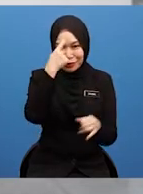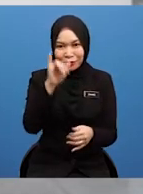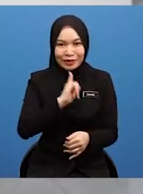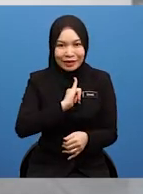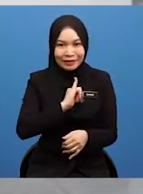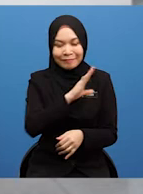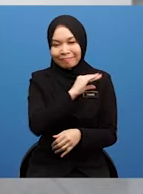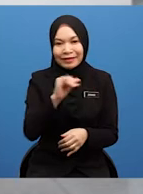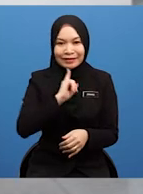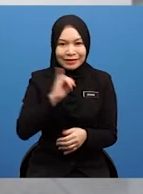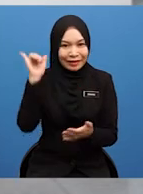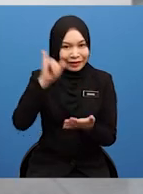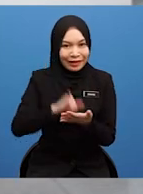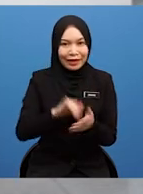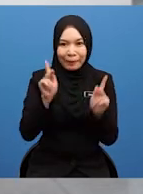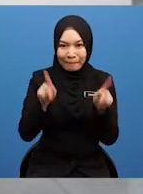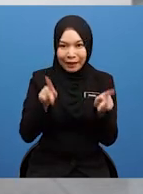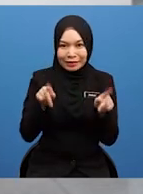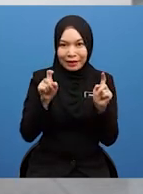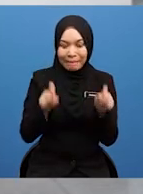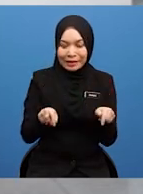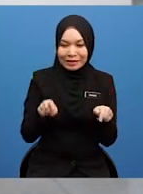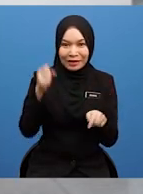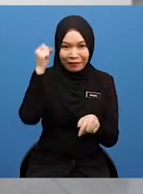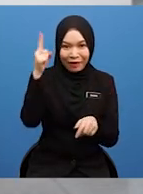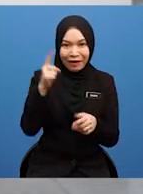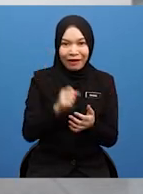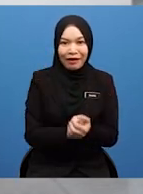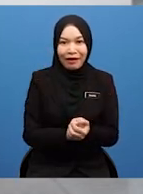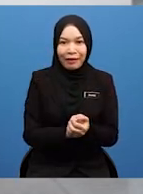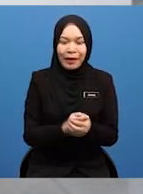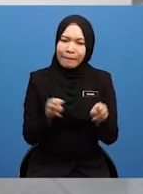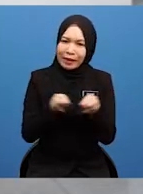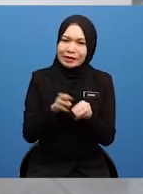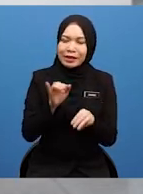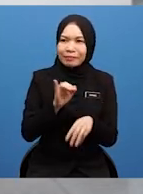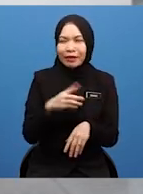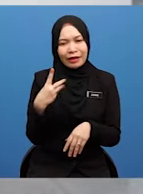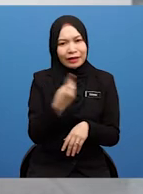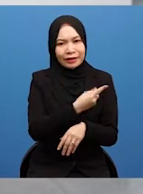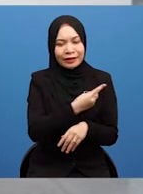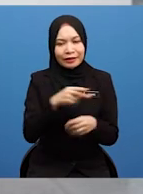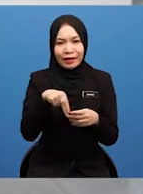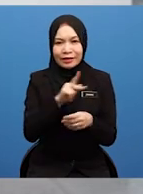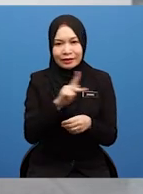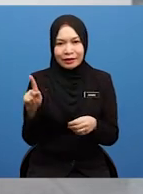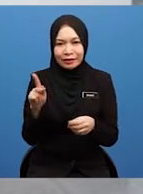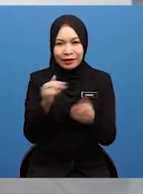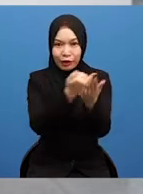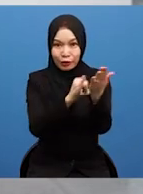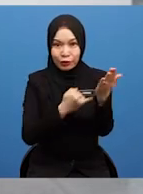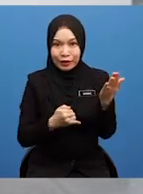jadi kalau untuk pengkaryaan itu macam kita hasilkan karya lukisan two apel